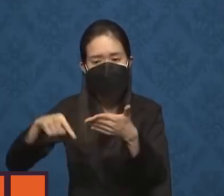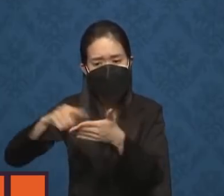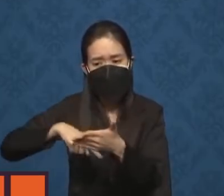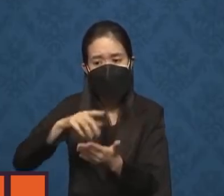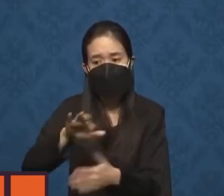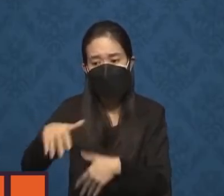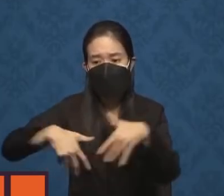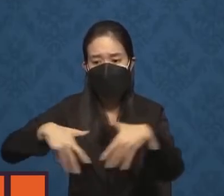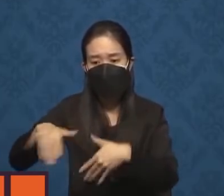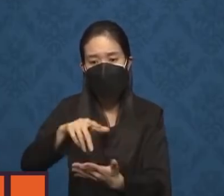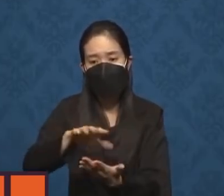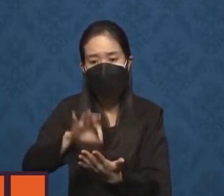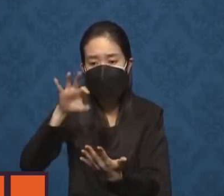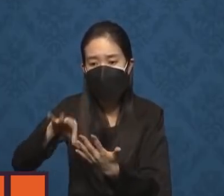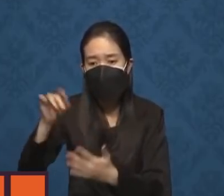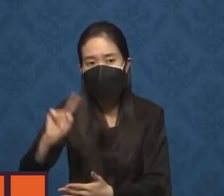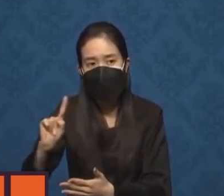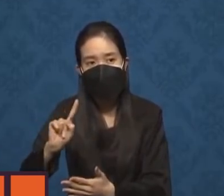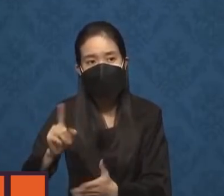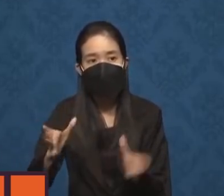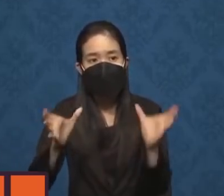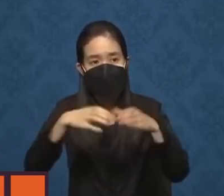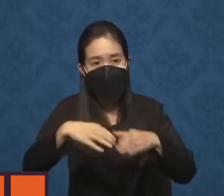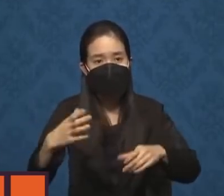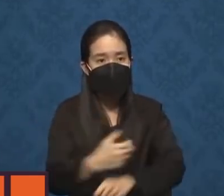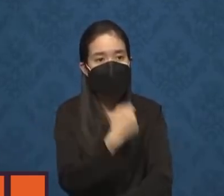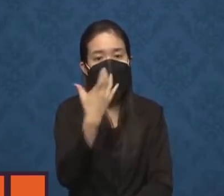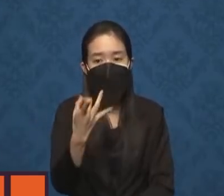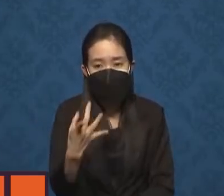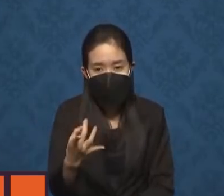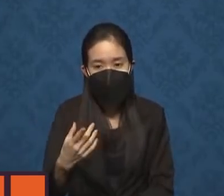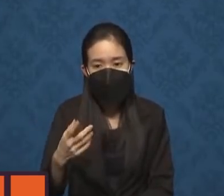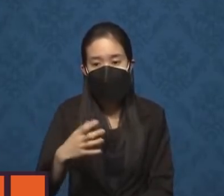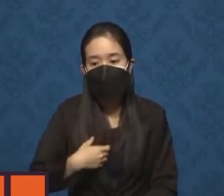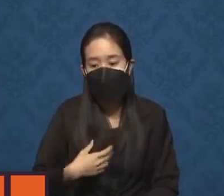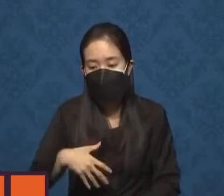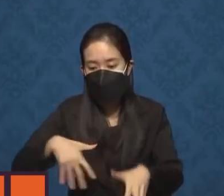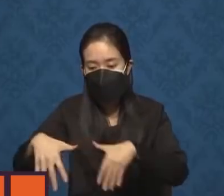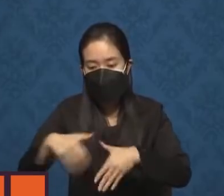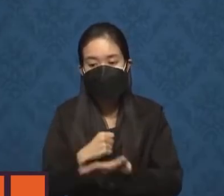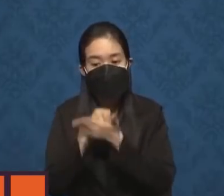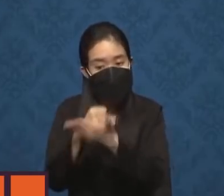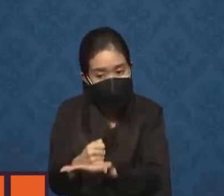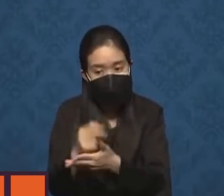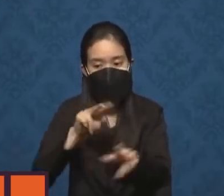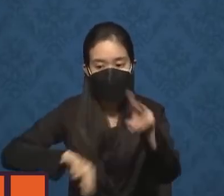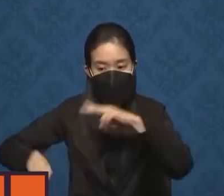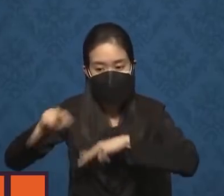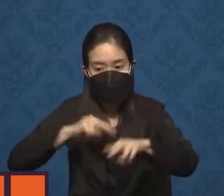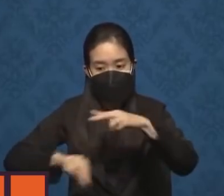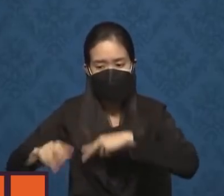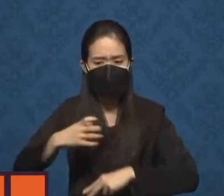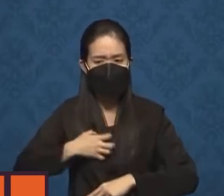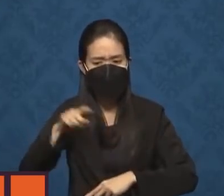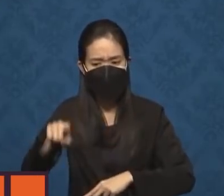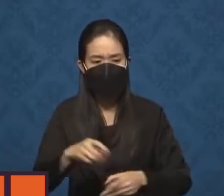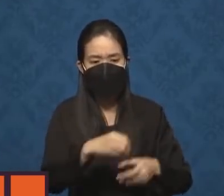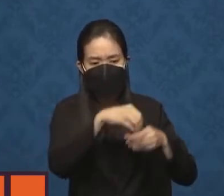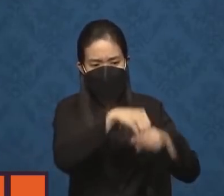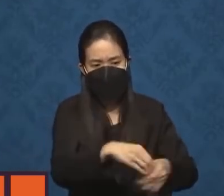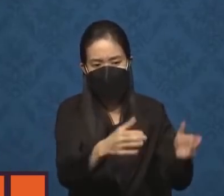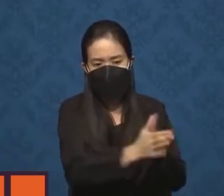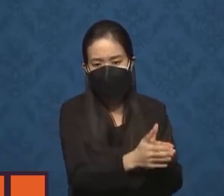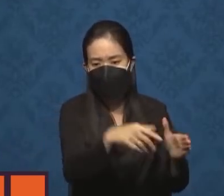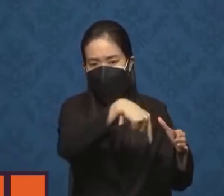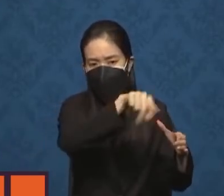จะอยู่ฝ่ายไหนให้ช่วยกันตรวจสอบว่าพวกเขาจะยืนข้างเดียวกับผลประโยชน์ของนายทุนหรือพวก